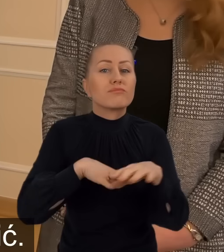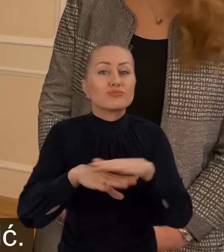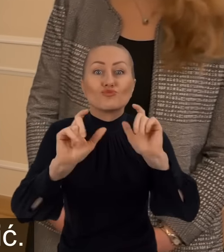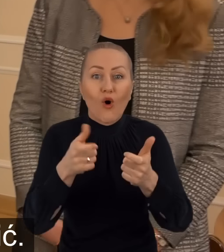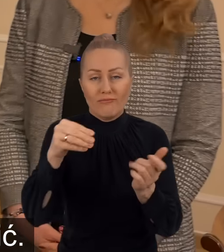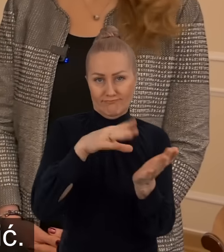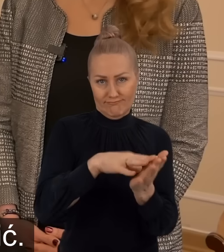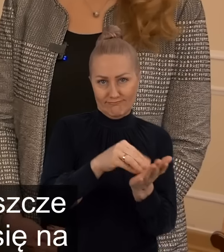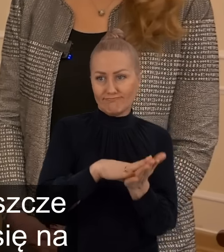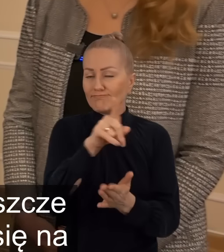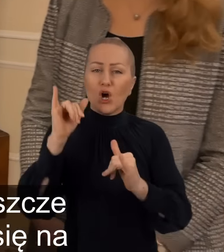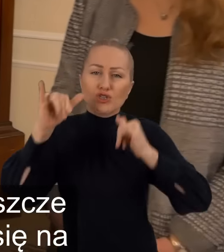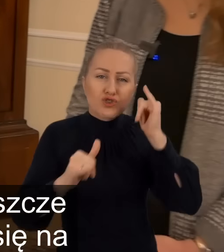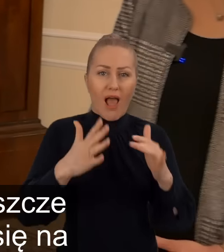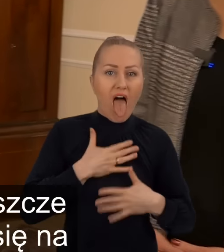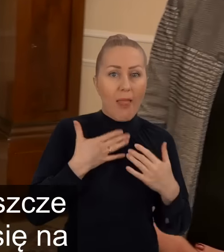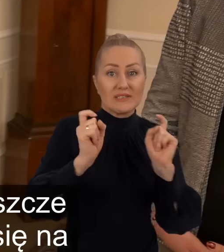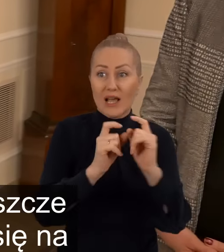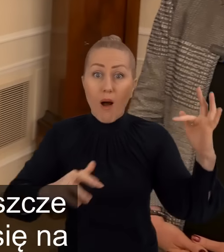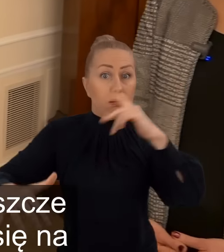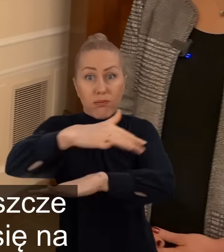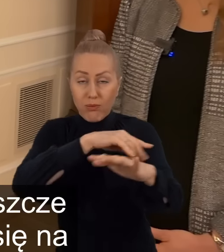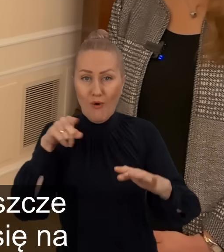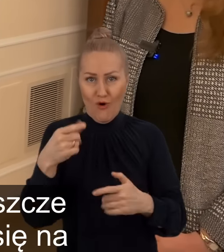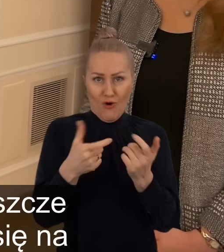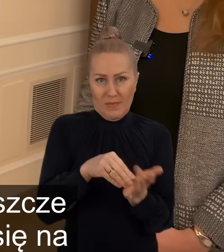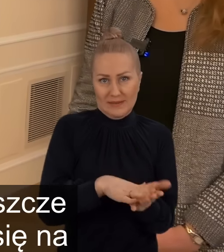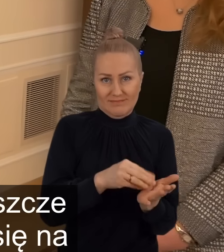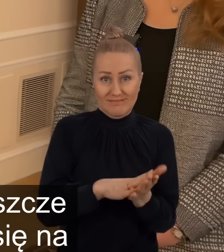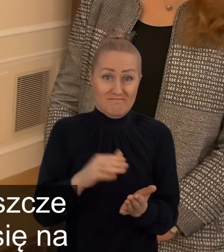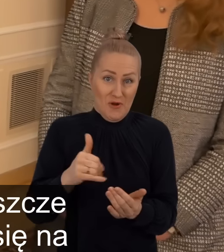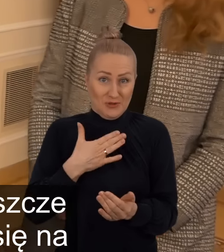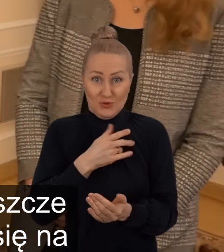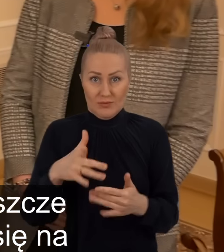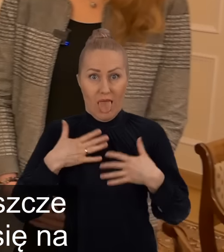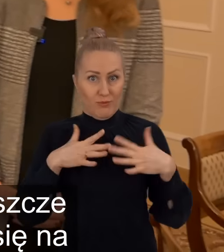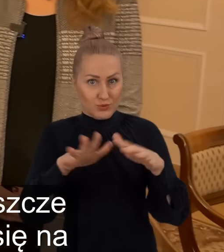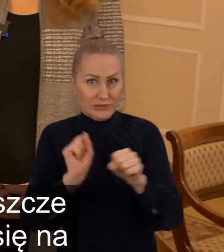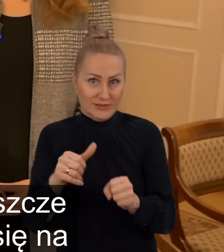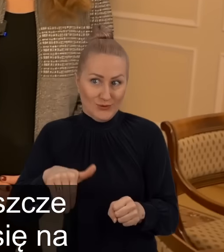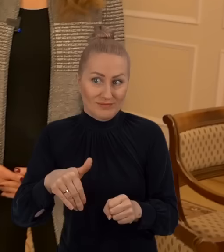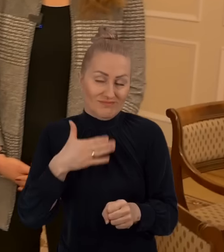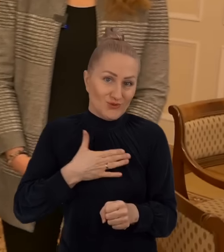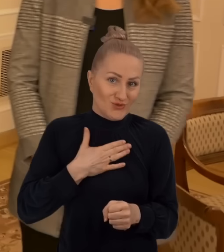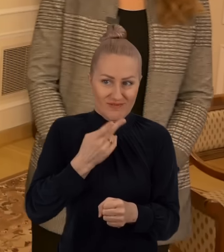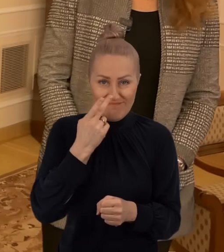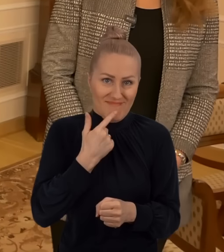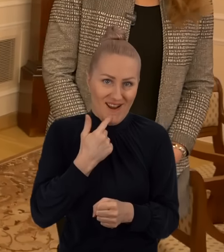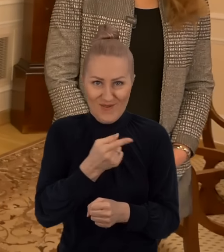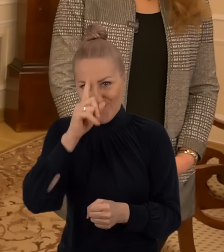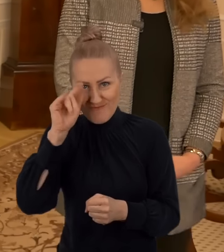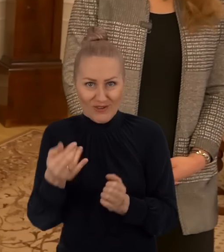to będą miały co robić. Chyba trzeba będzie dotrudnić jeszcze kilka osób w tym dziale, bo dużo się na sali dzieje.